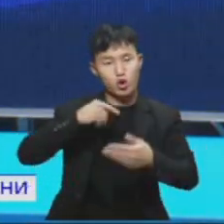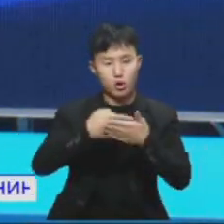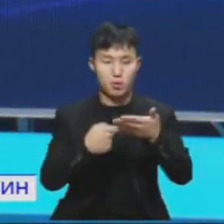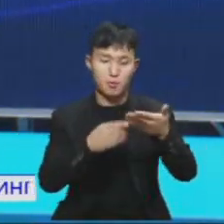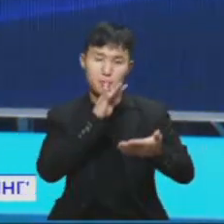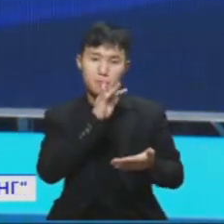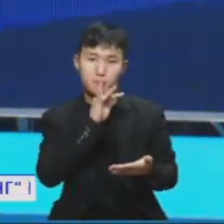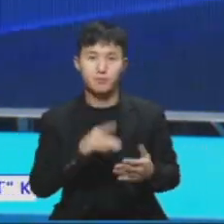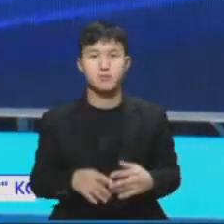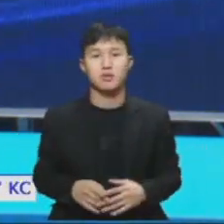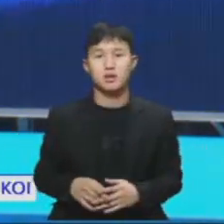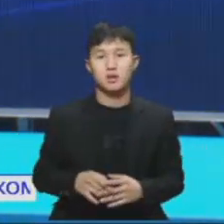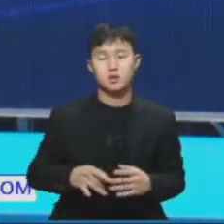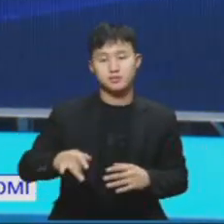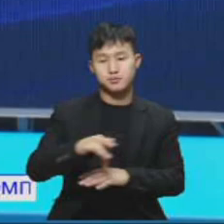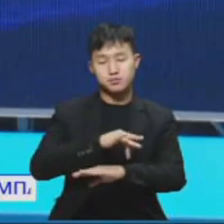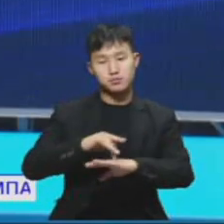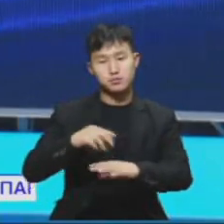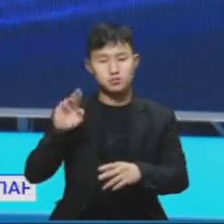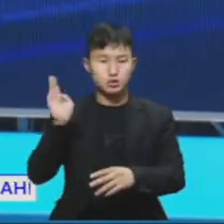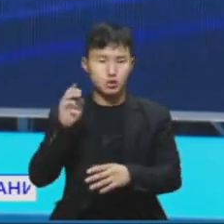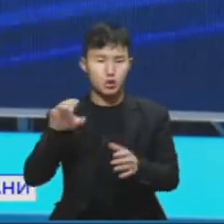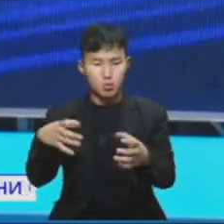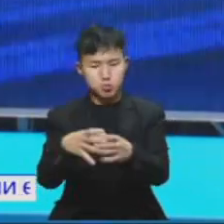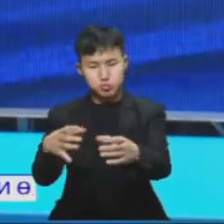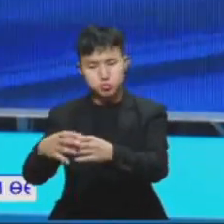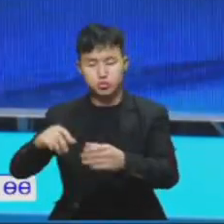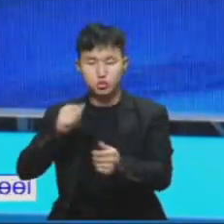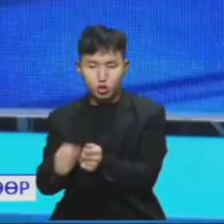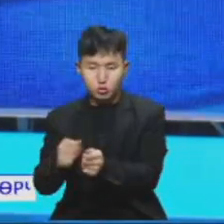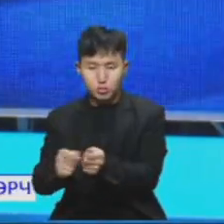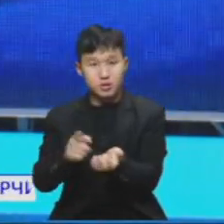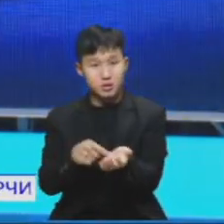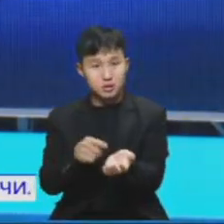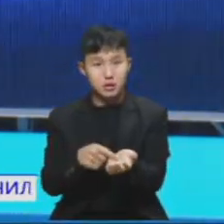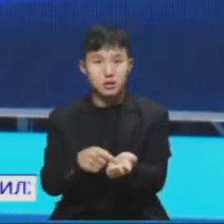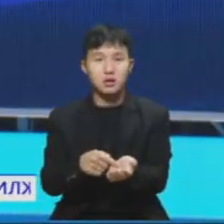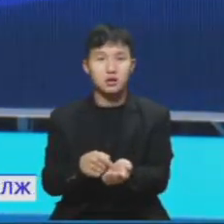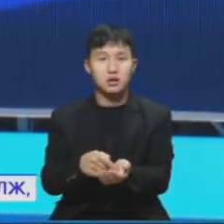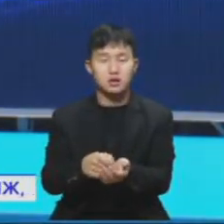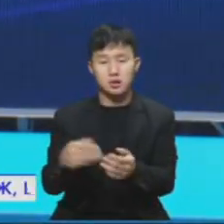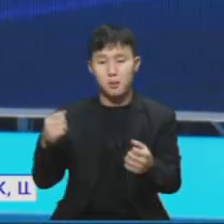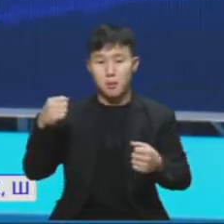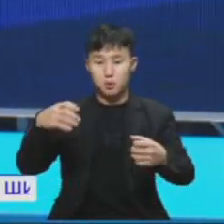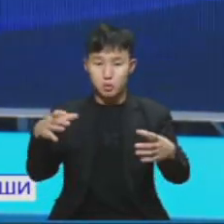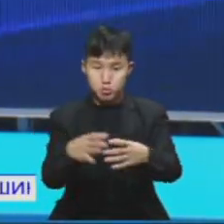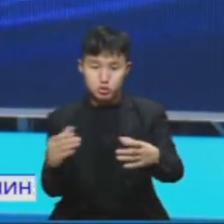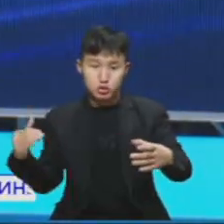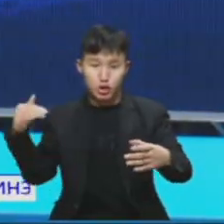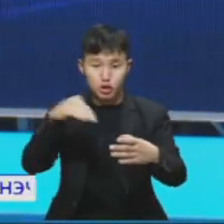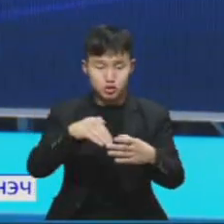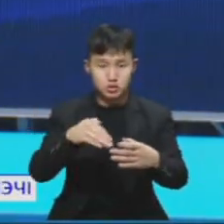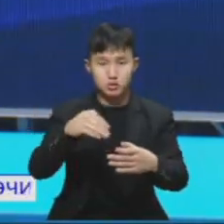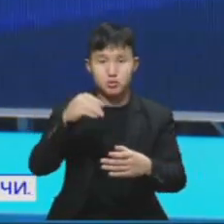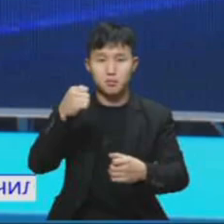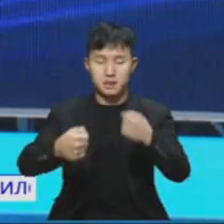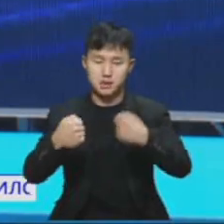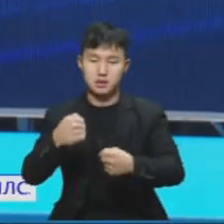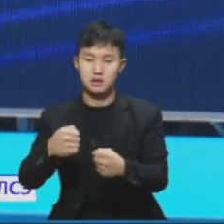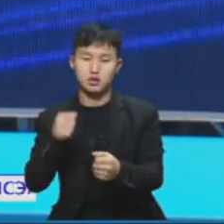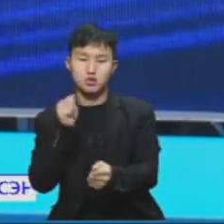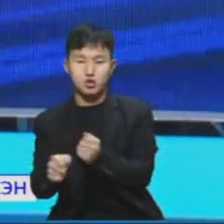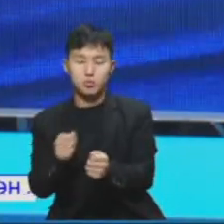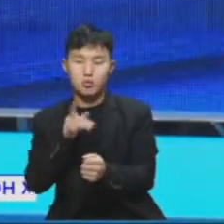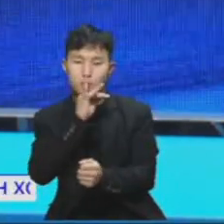зорилгоор нийслэлийн тодорхой бүсийг төлбөртэй болох бөгөөд тухайн бүсэд нэвтрсэн тээврийн хэрэгсэл төлбөр төлөх эрхцэн орчныг нь энэ хуулиар бий болгоно